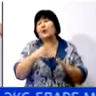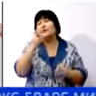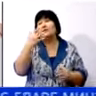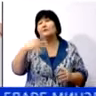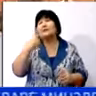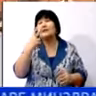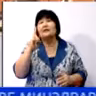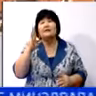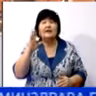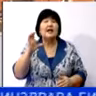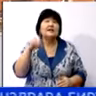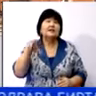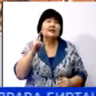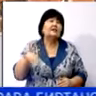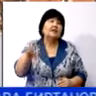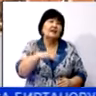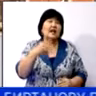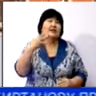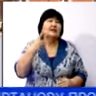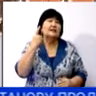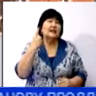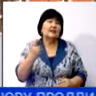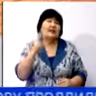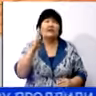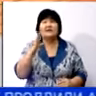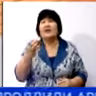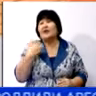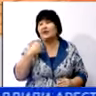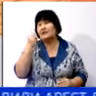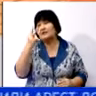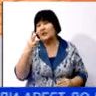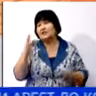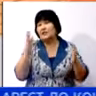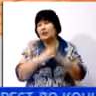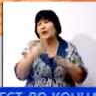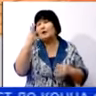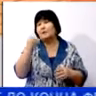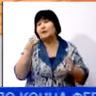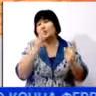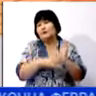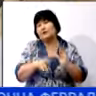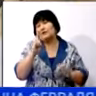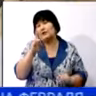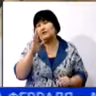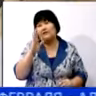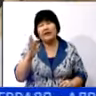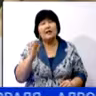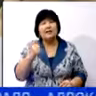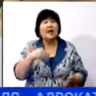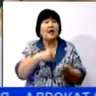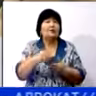квартир, в Сырдарьянском районе 33 одноквартирных домов, в Кызыларде 12 домов на 590 квартир. На